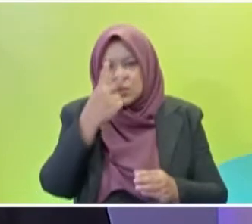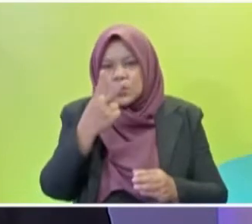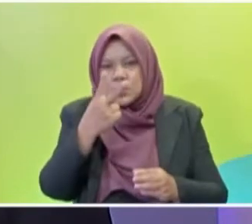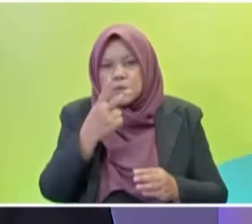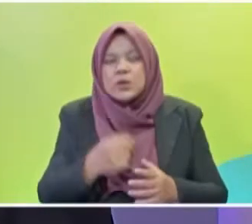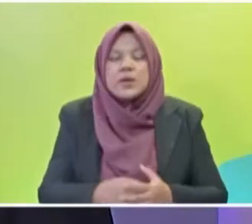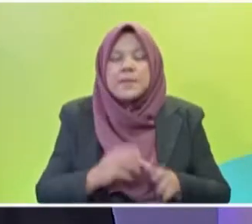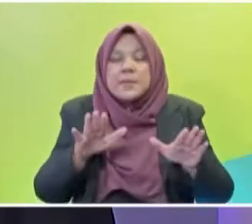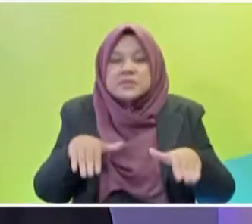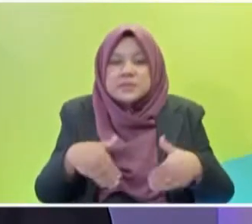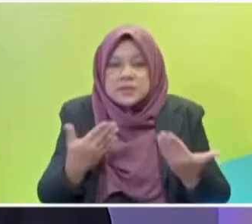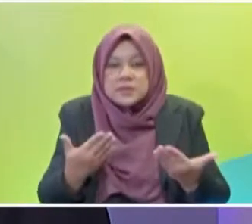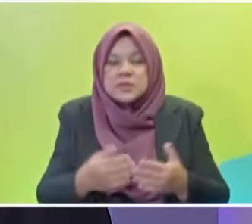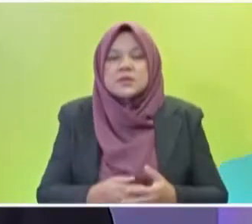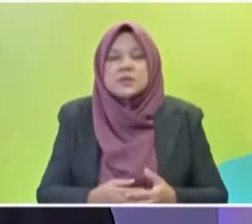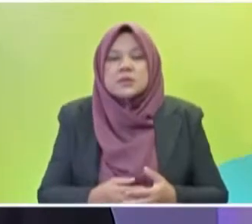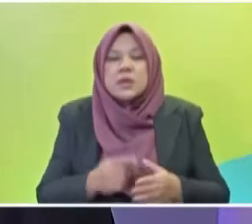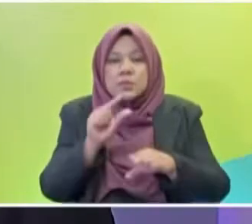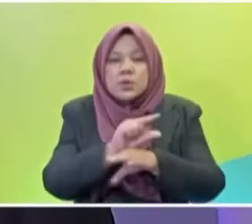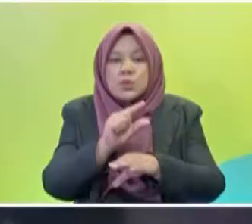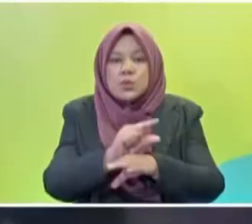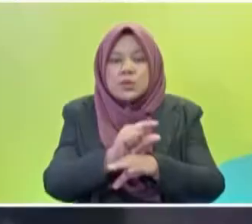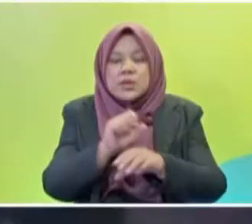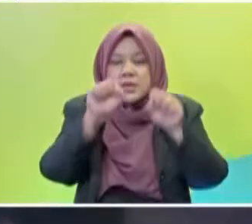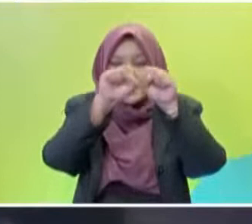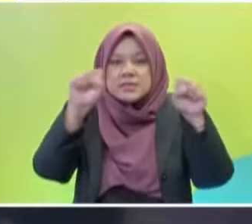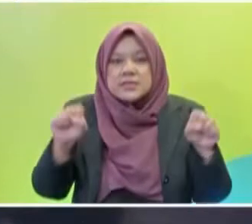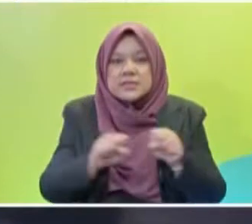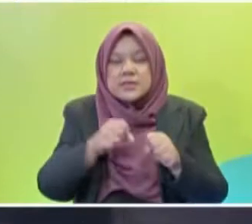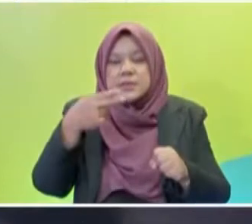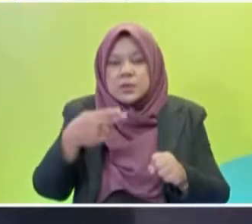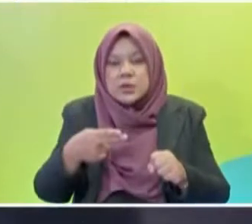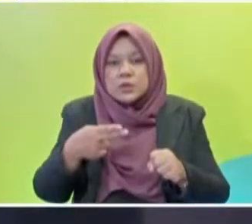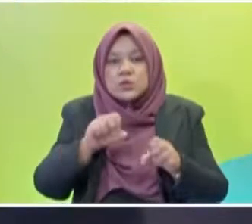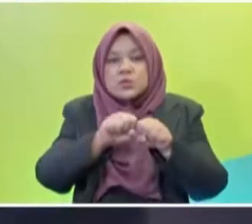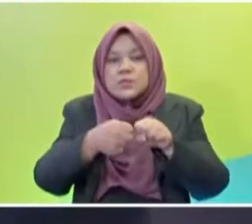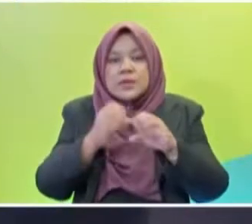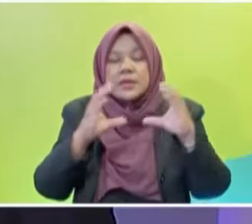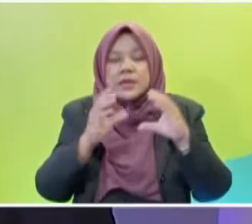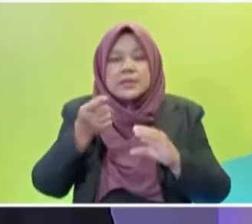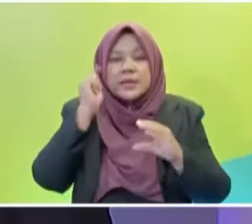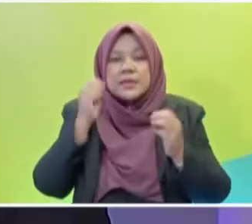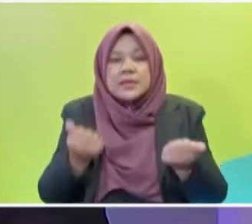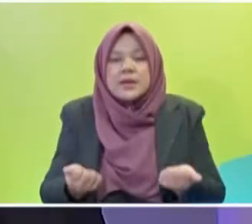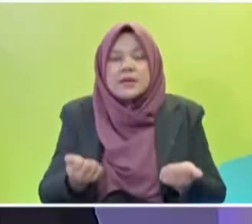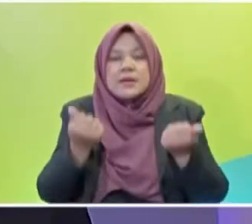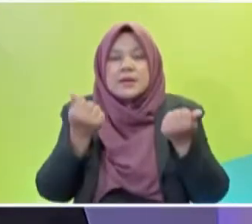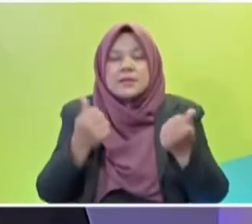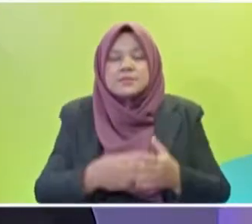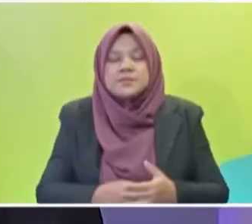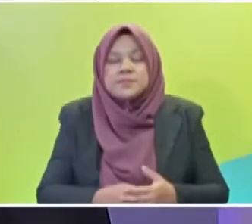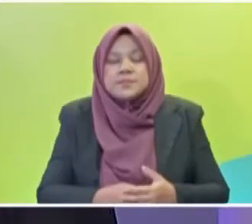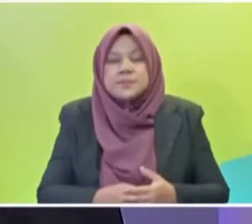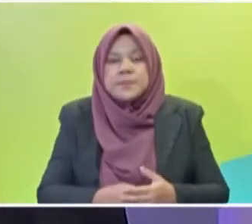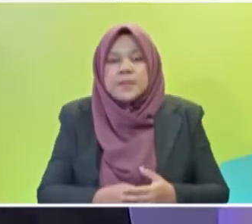tu macam mana dah nak baring kan. So dia menggunakan sistem hidrolik supaya kereta tadi terangkat. Okey, apa yang dilakukan itu dalam sistem